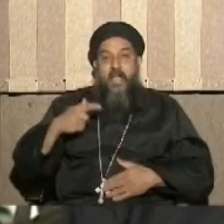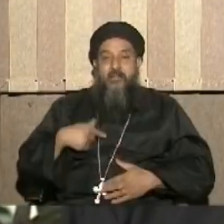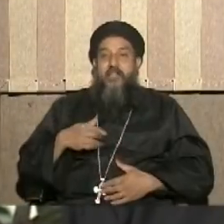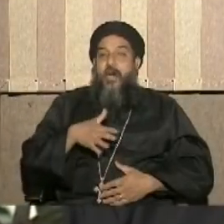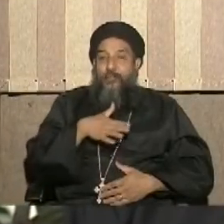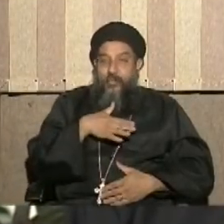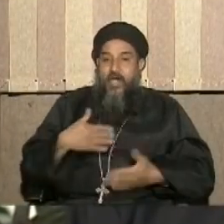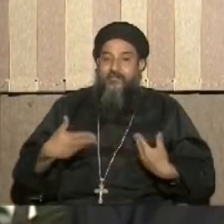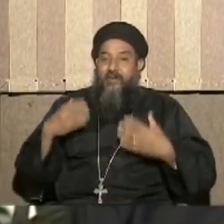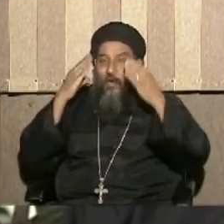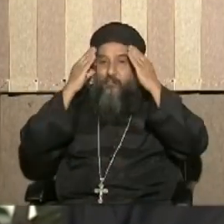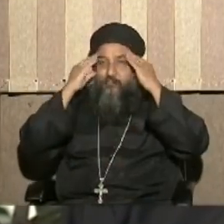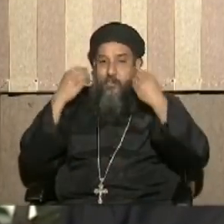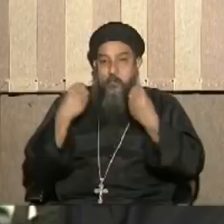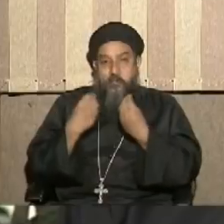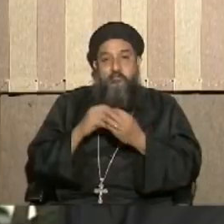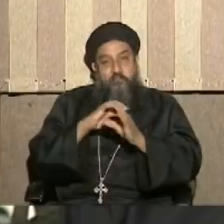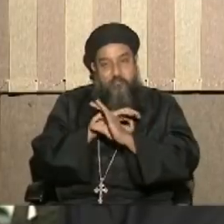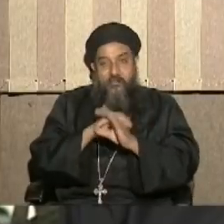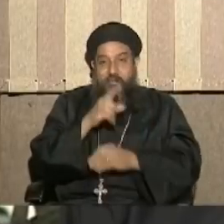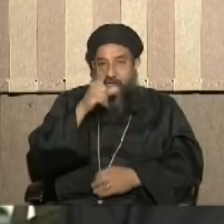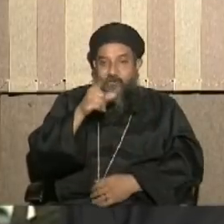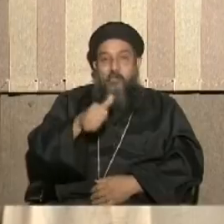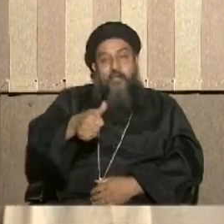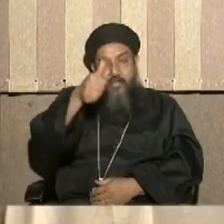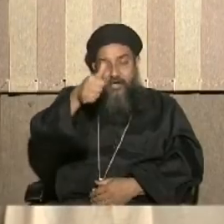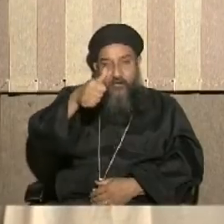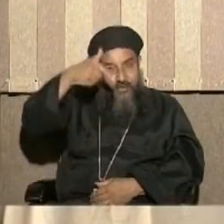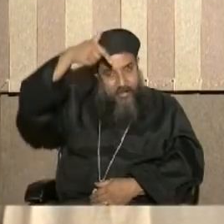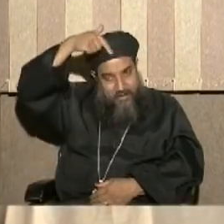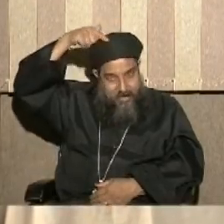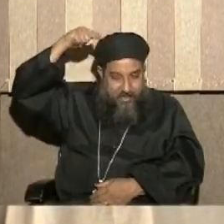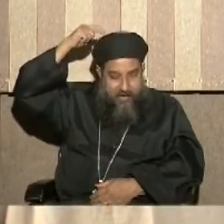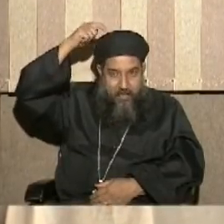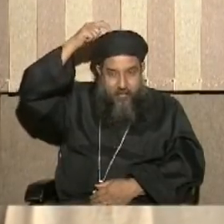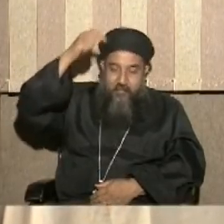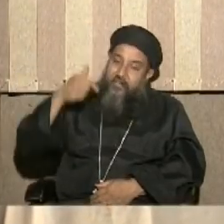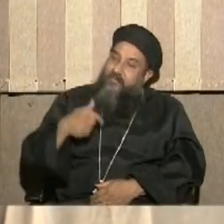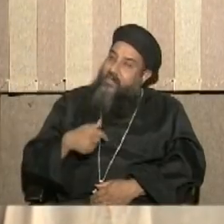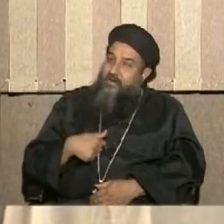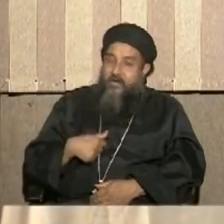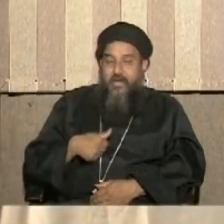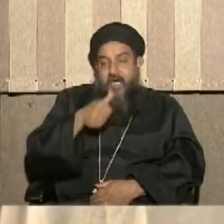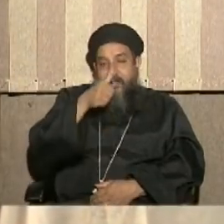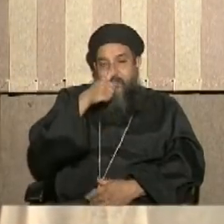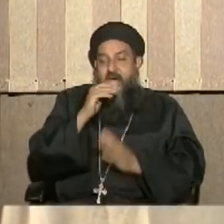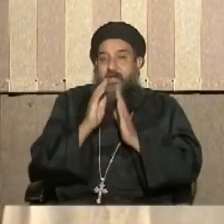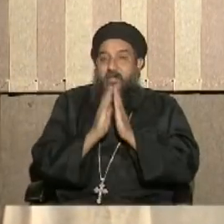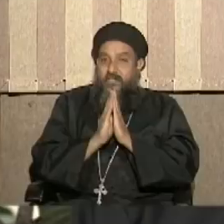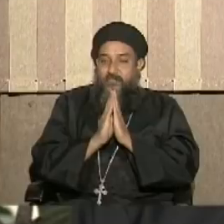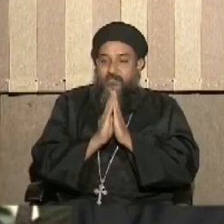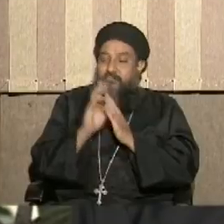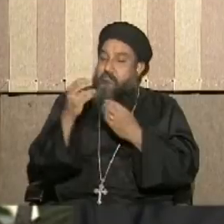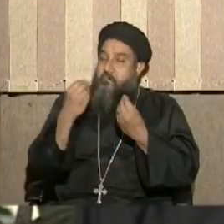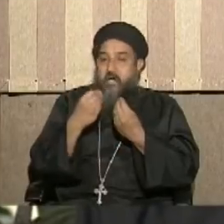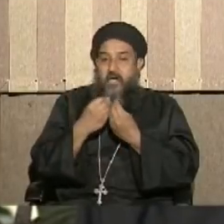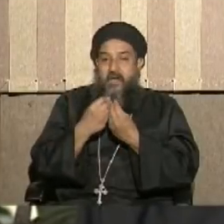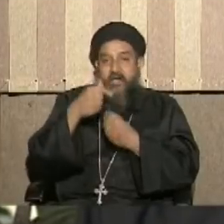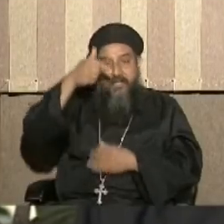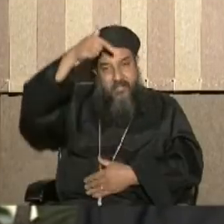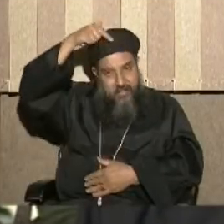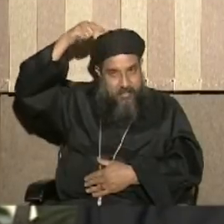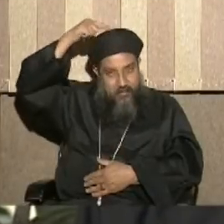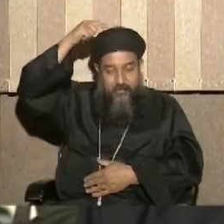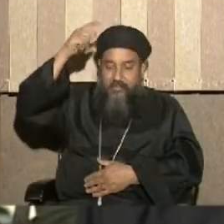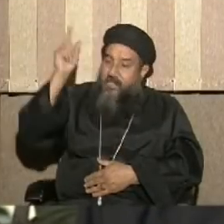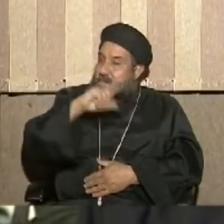خالص. انتوا فعلا تصلحوا للرهبنه بس للاسف مش هقدر ارهبنكم.